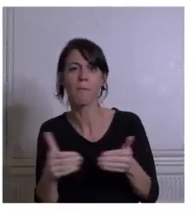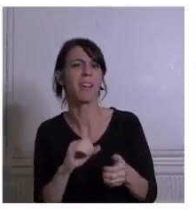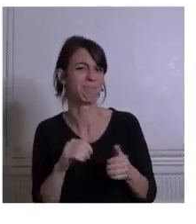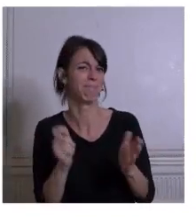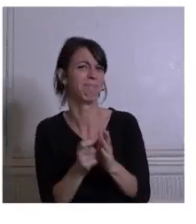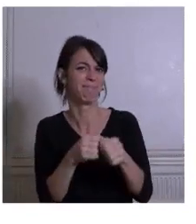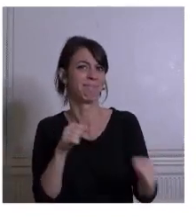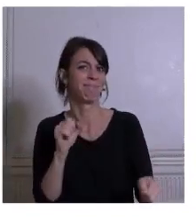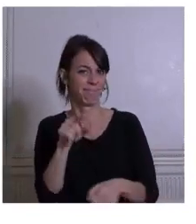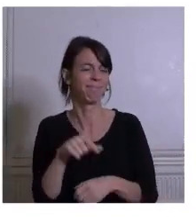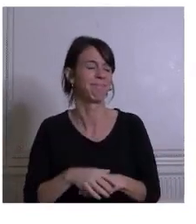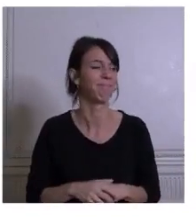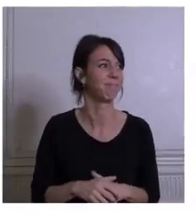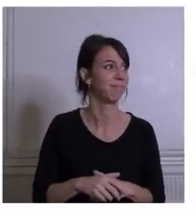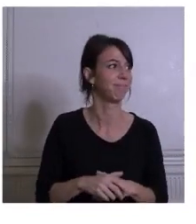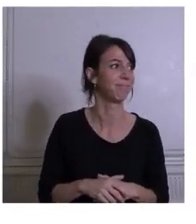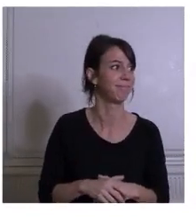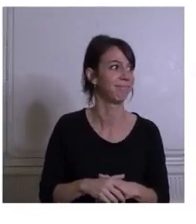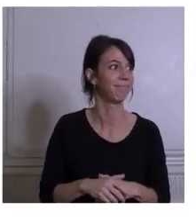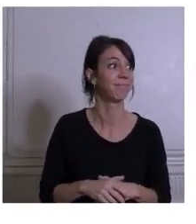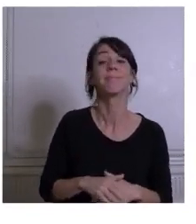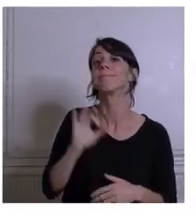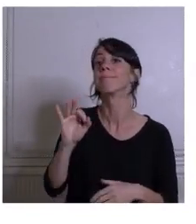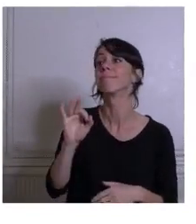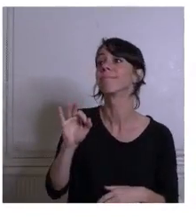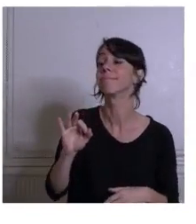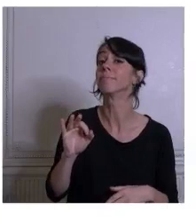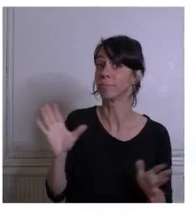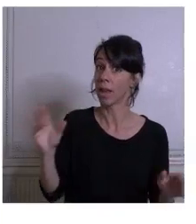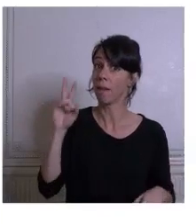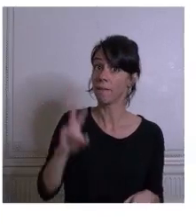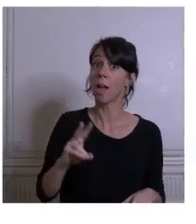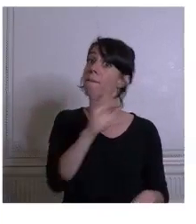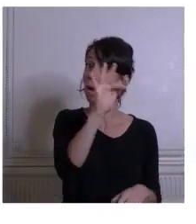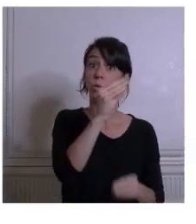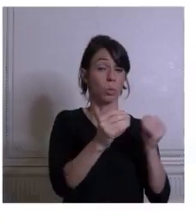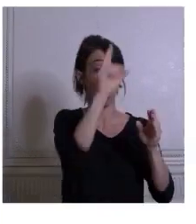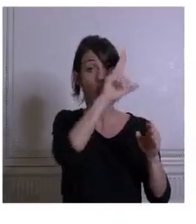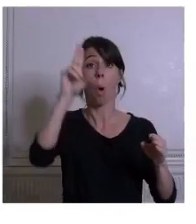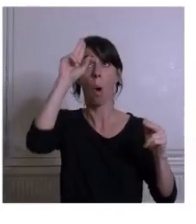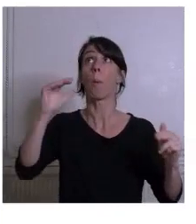Libération pour lequel Guillaume avait sollicité leur avis. Notamment, c'est avec eux qu'on avait fait des choses pour les vélos cargo.